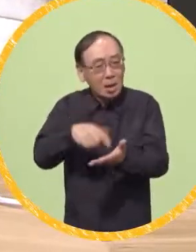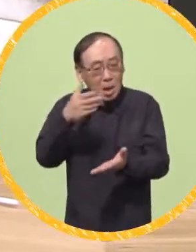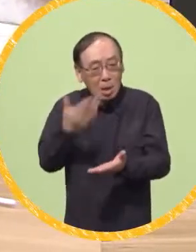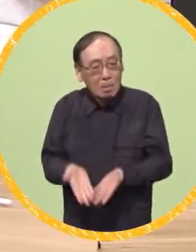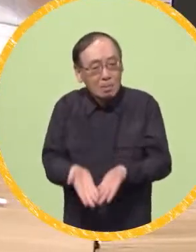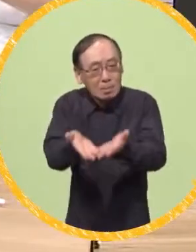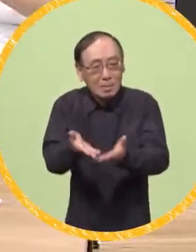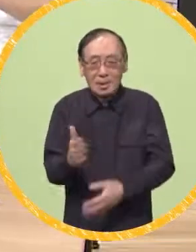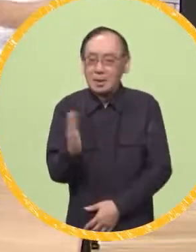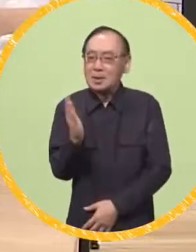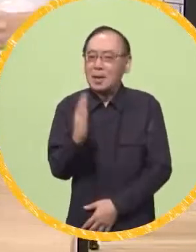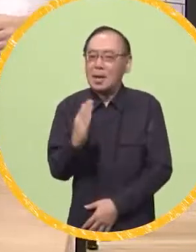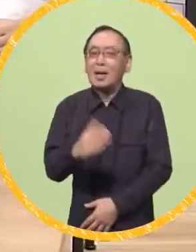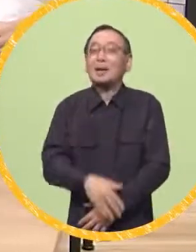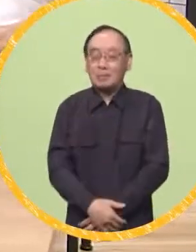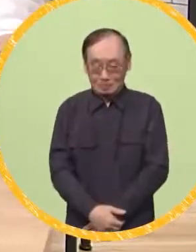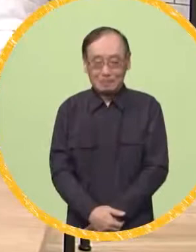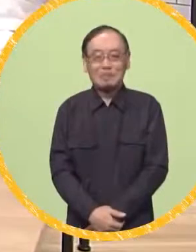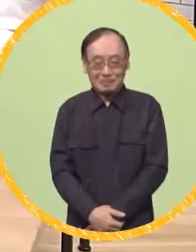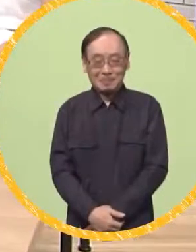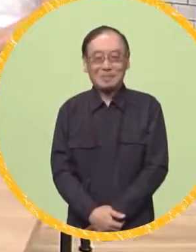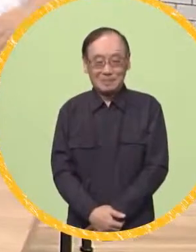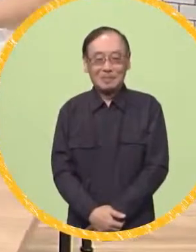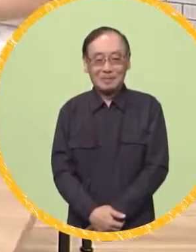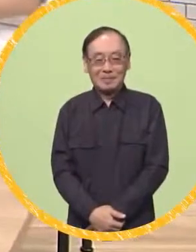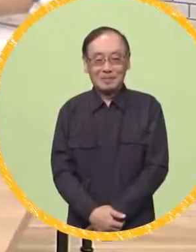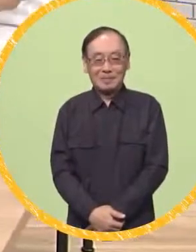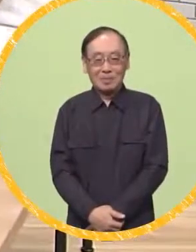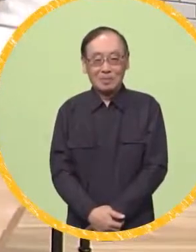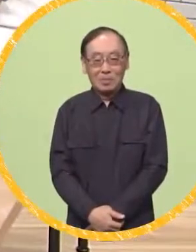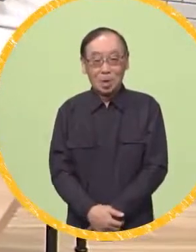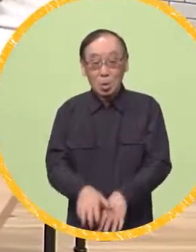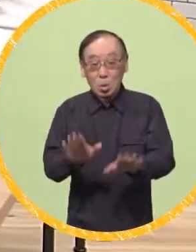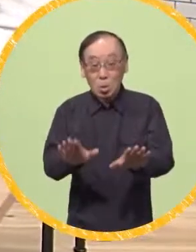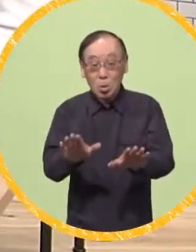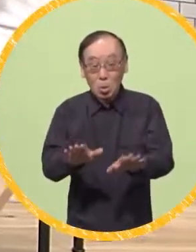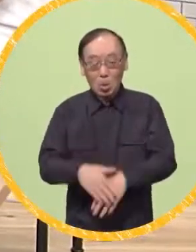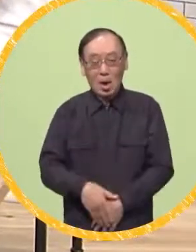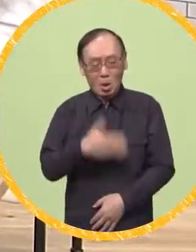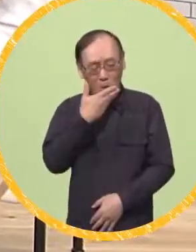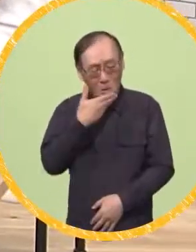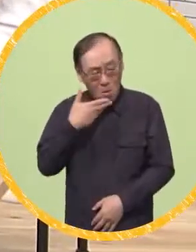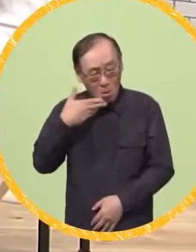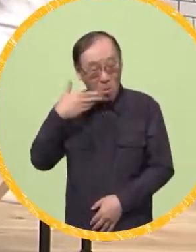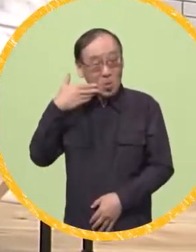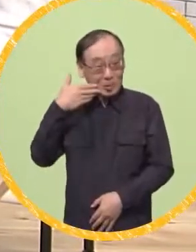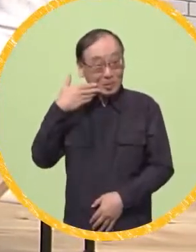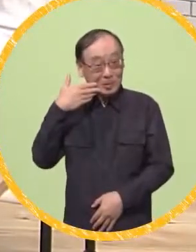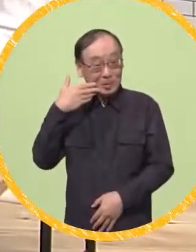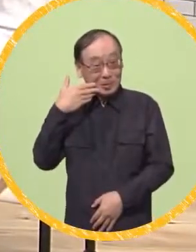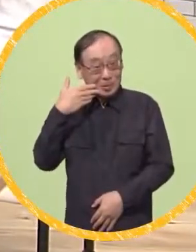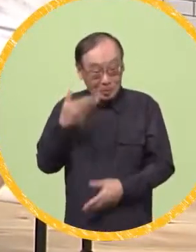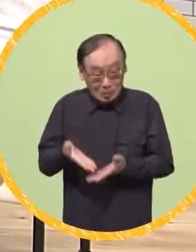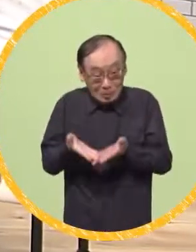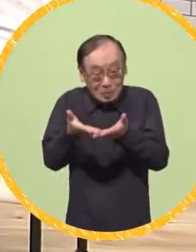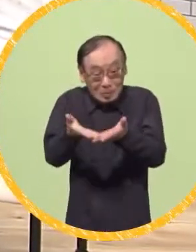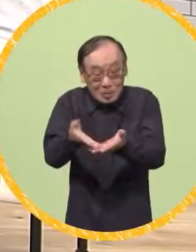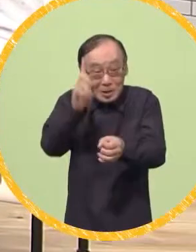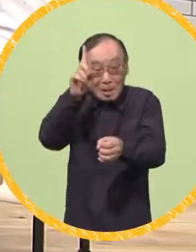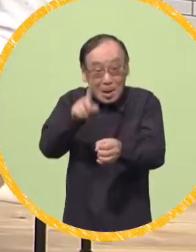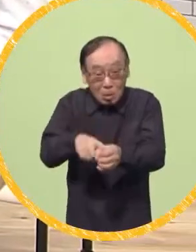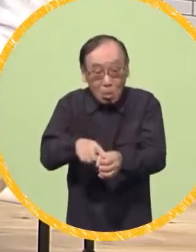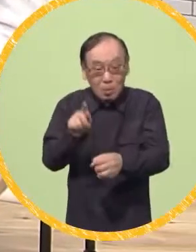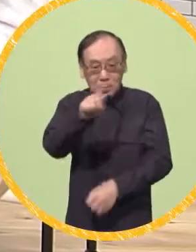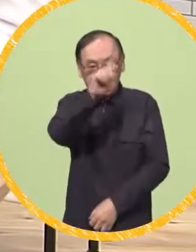ねぇ食べさせられないんですよんですか本日はですね美味しいグルメをかけてセーリングクイズを出題し